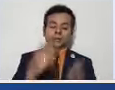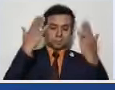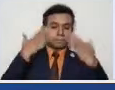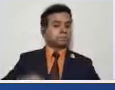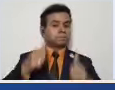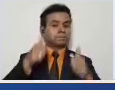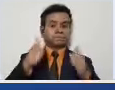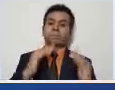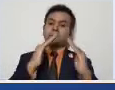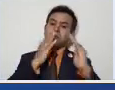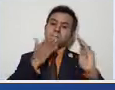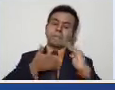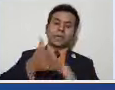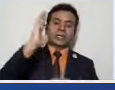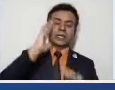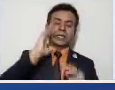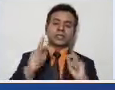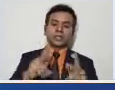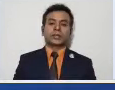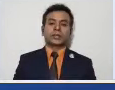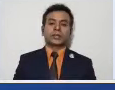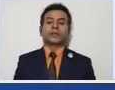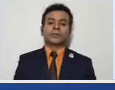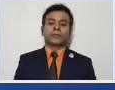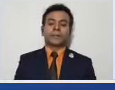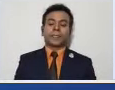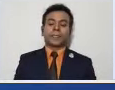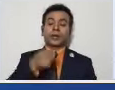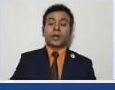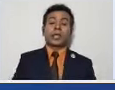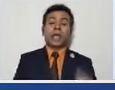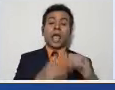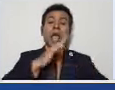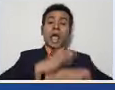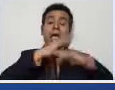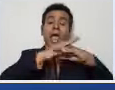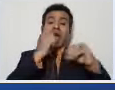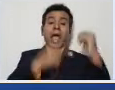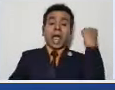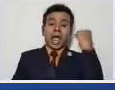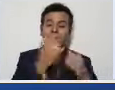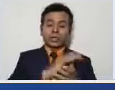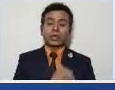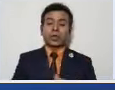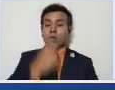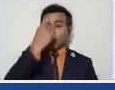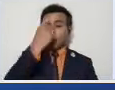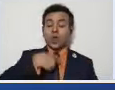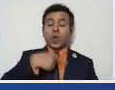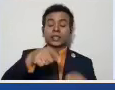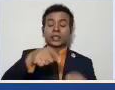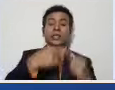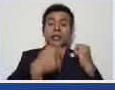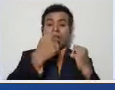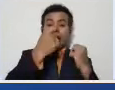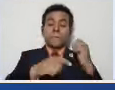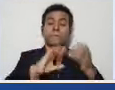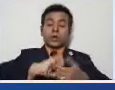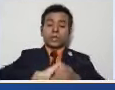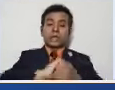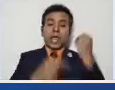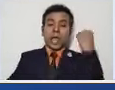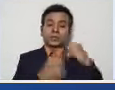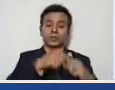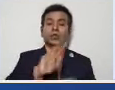ময়মনসিংহ ডিভিশনের 31 জন এবং রংপুর ডিভিশনের হসপিটালগুলি থেকে 25 জন সুস্থ হয়ে ছাড়া পেয়েছেন এবং